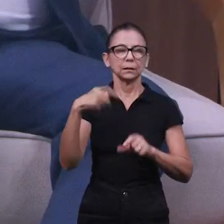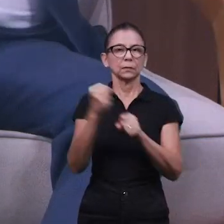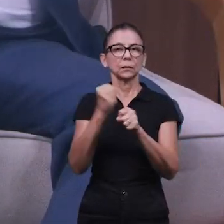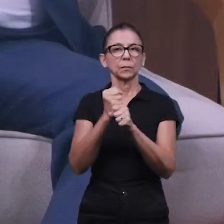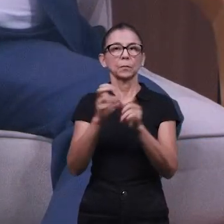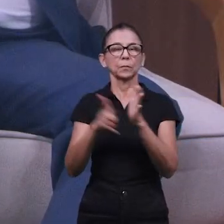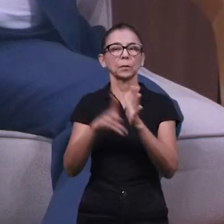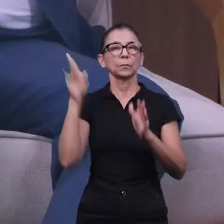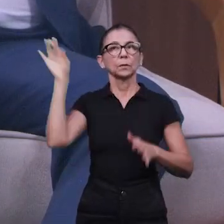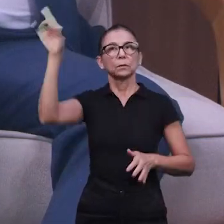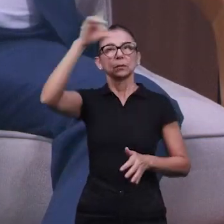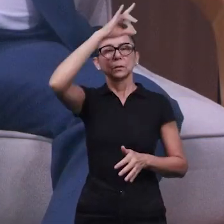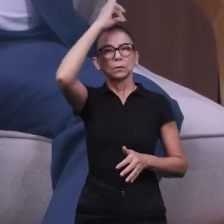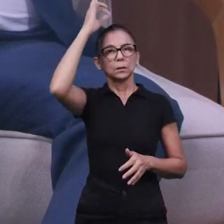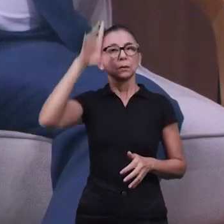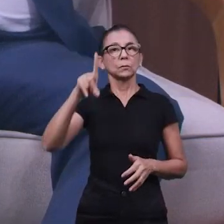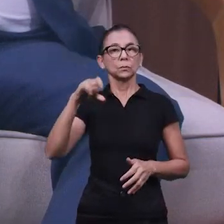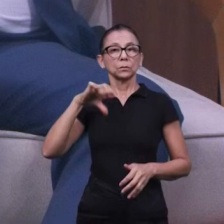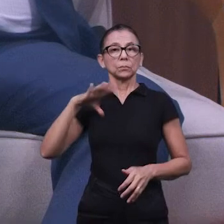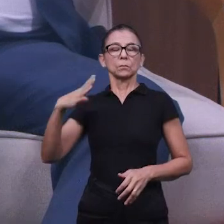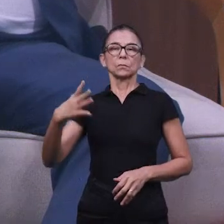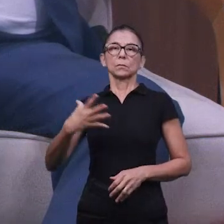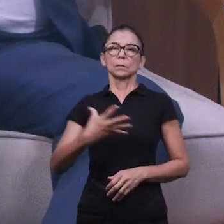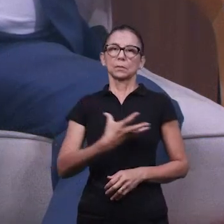du Saint-Esprit qui nous a touchés,